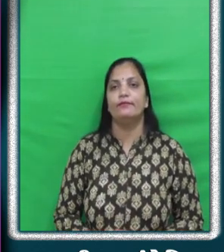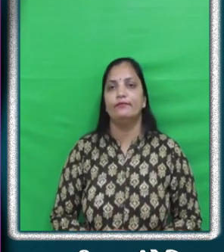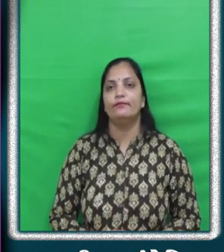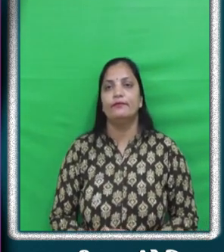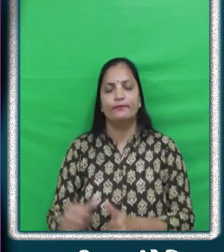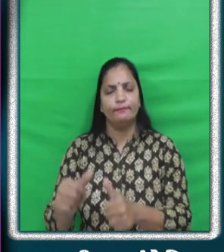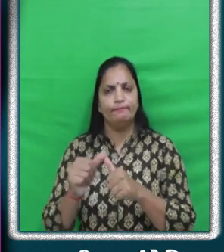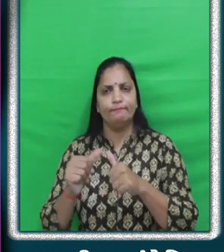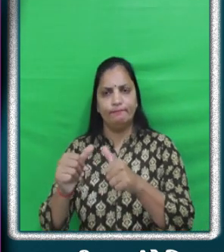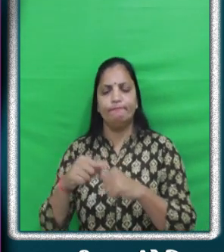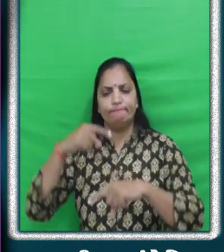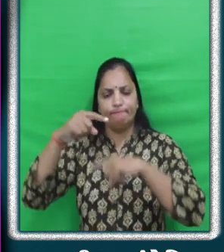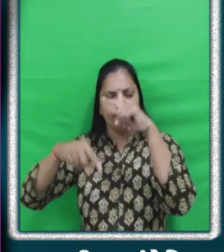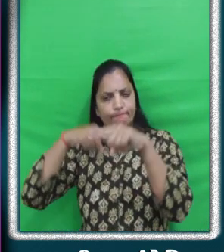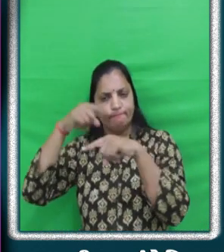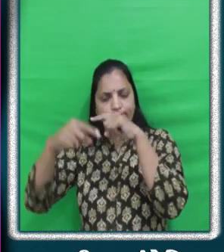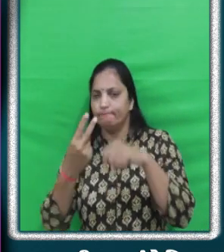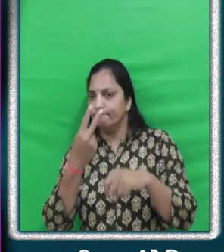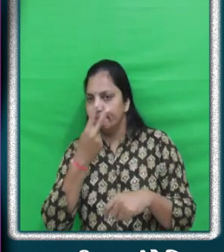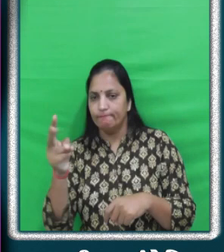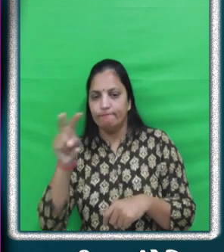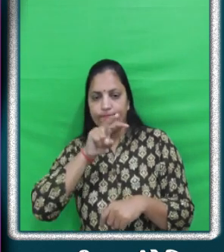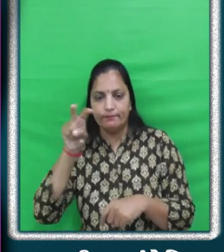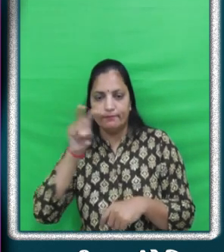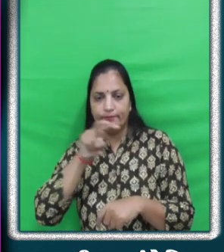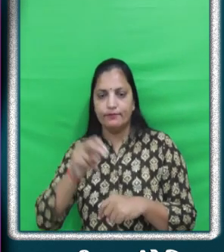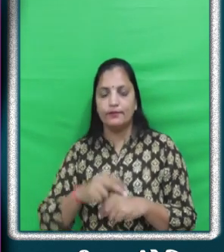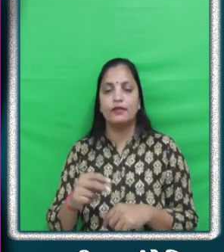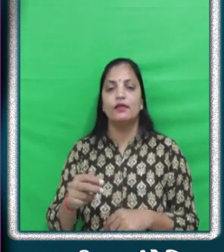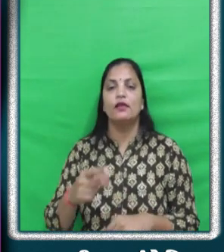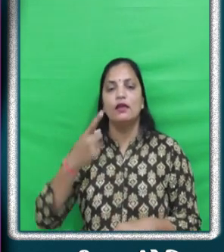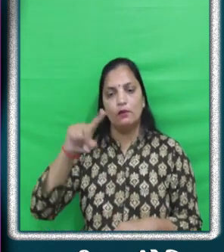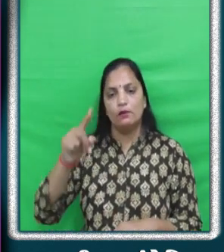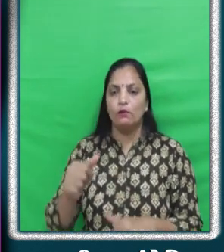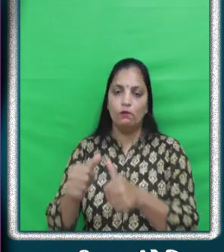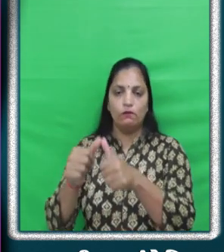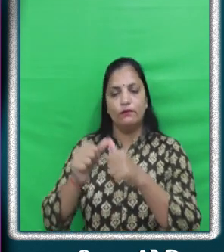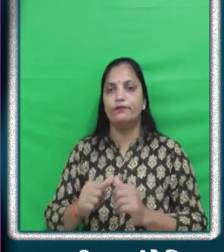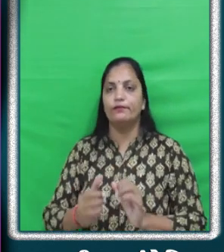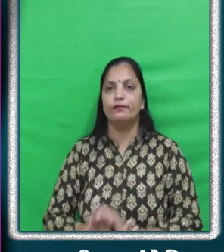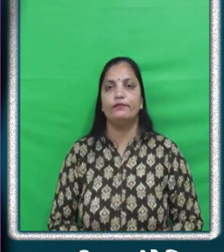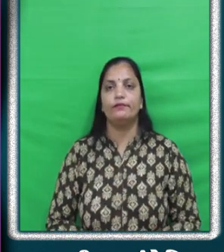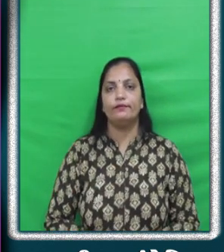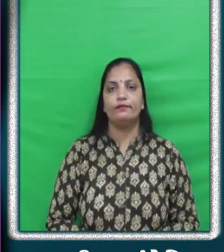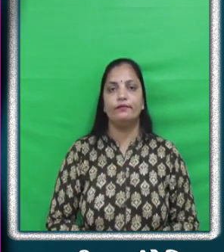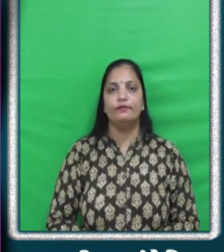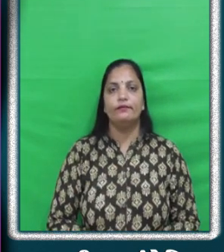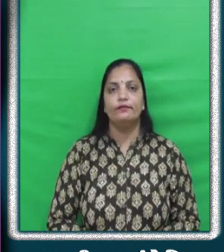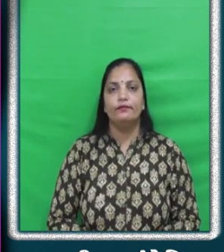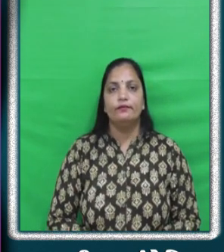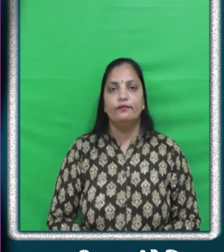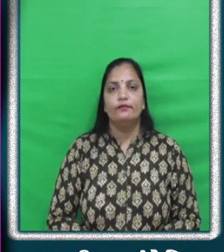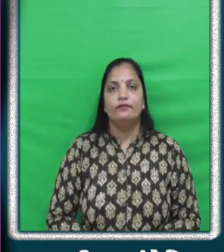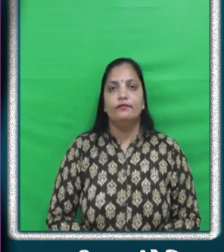બધાના આન્સર આવે છે, સ્ક્રોલ થાય છે, હું જોઈ શકું છું. સાચા જવાબ લખી રહ્યા છે.